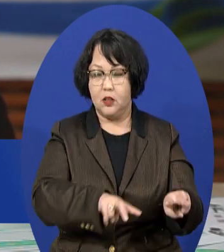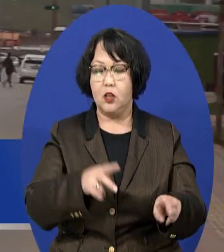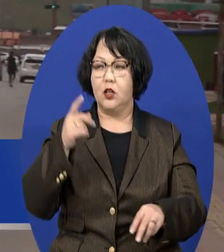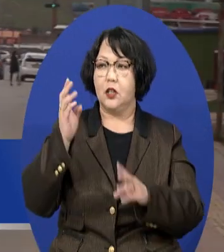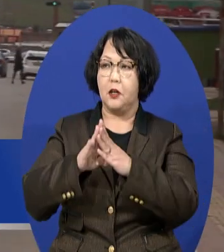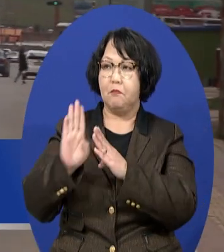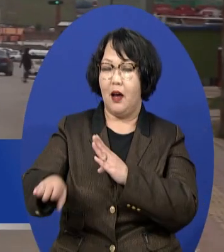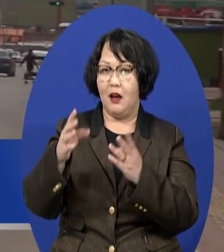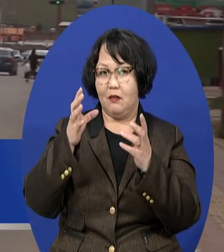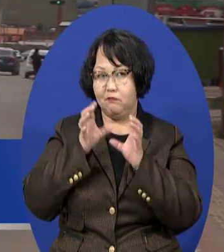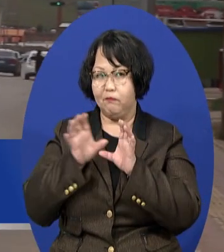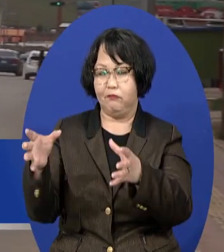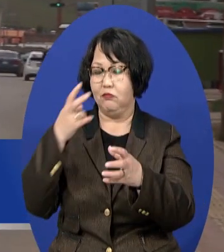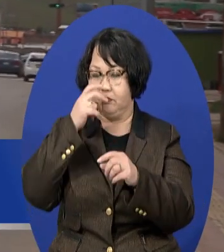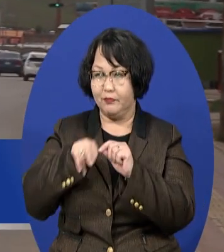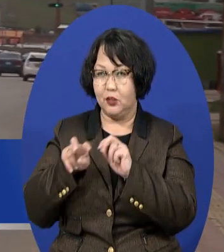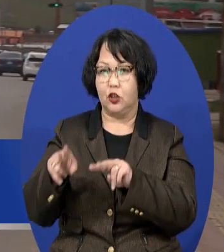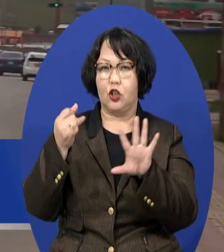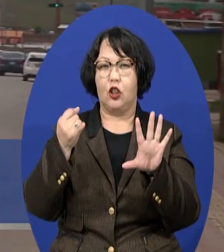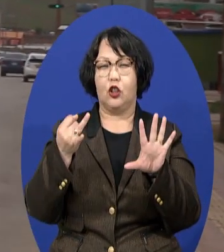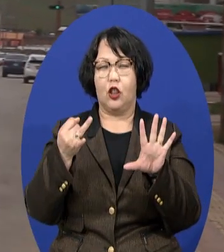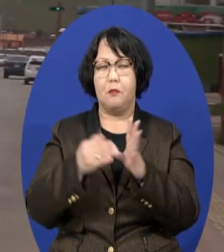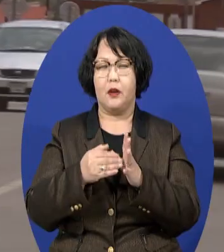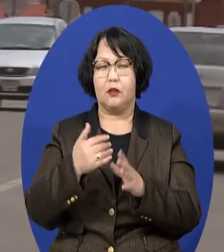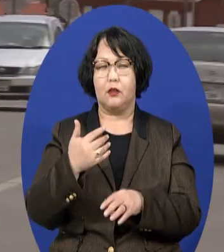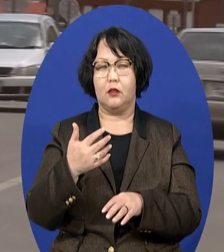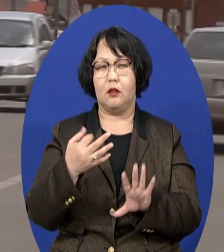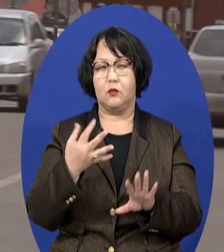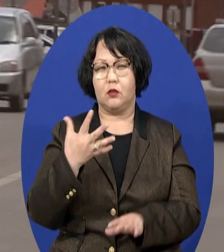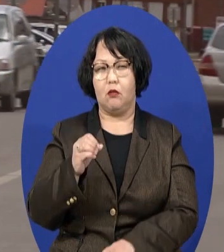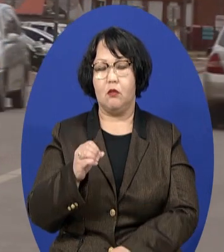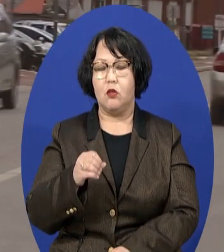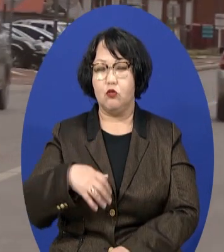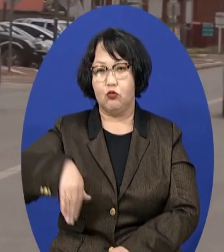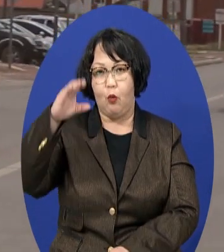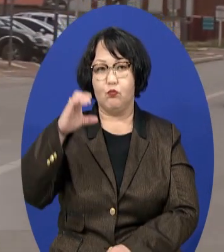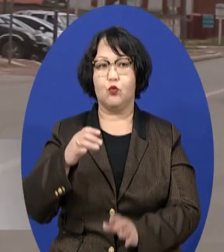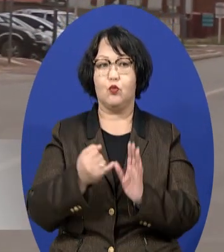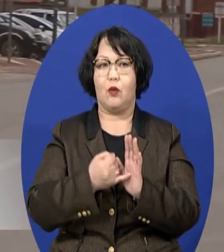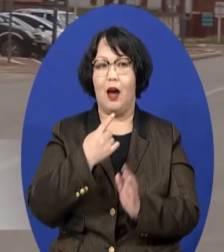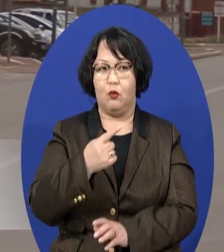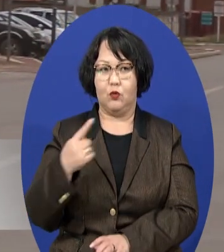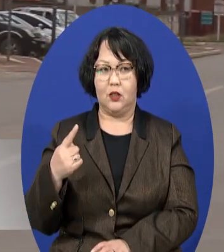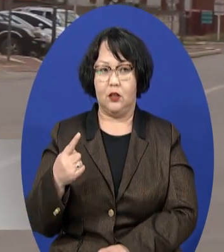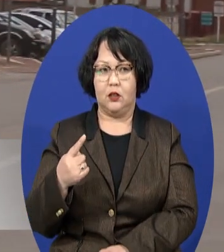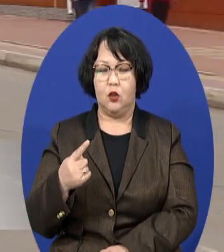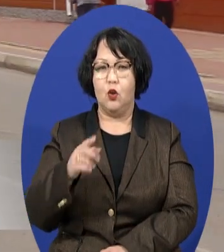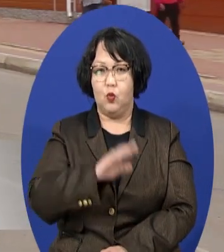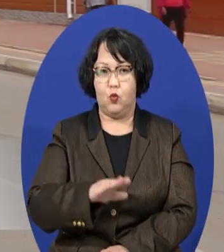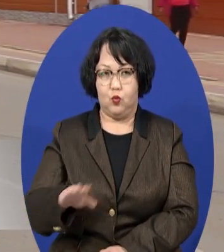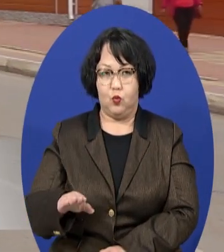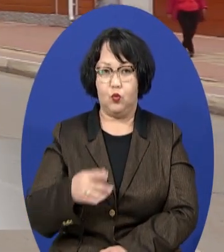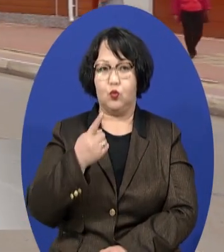бол 7858 иргэнийг бол хяналтандаа бол авсан байгаа. Үн дотроо том хүн бол 611 хүн байна. Хүүхэд